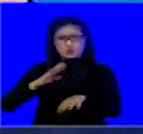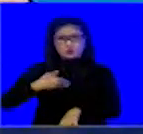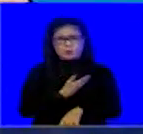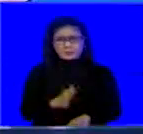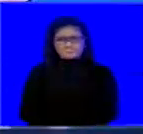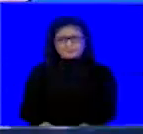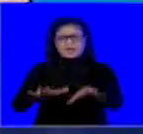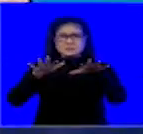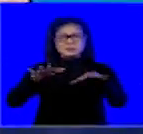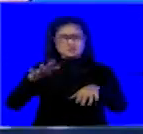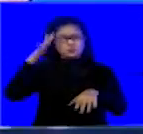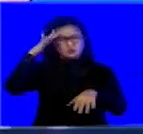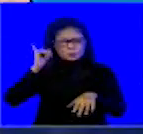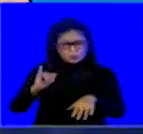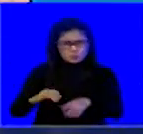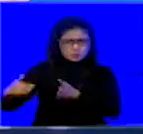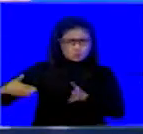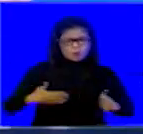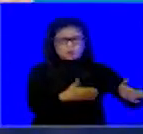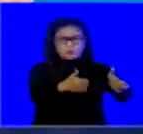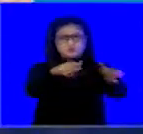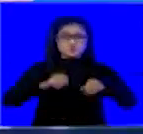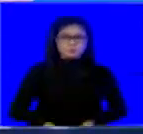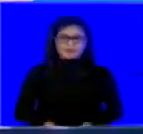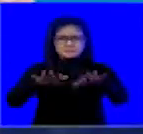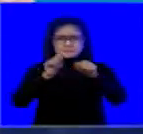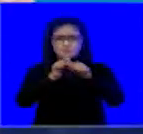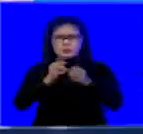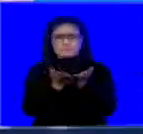arus banjir membuat perahu karet nyaris terseret derasnya arus.